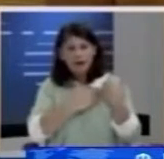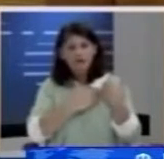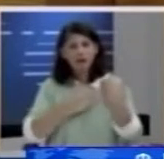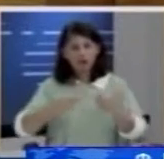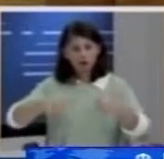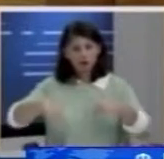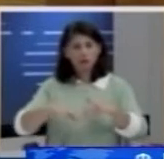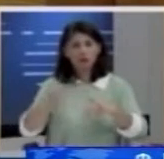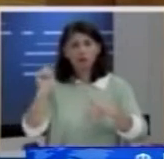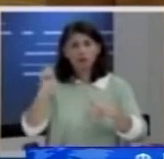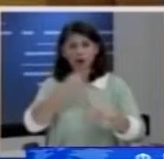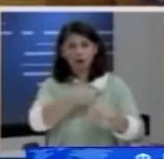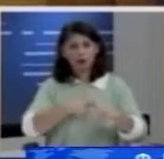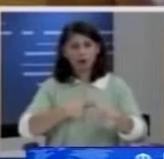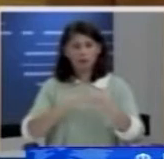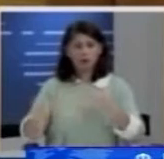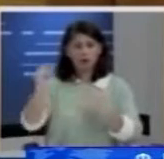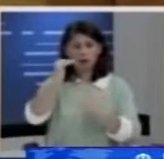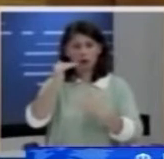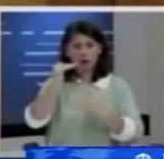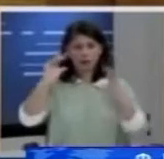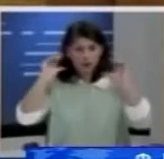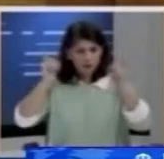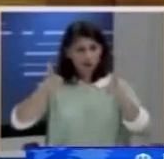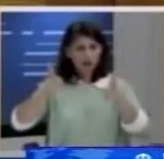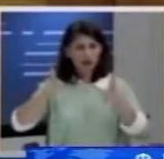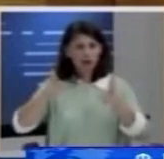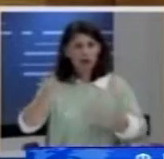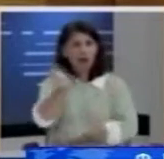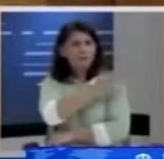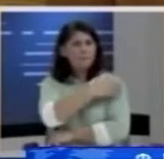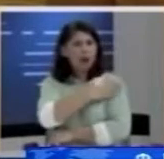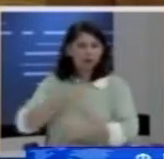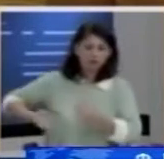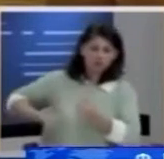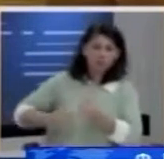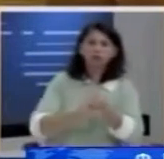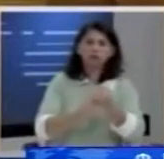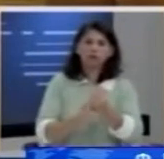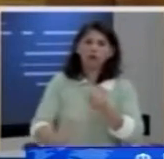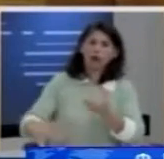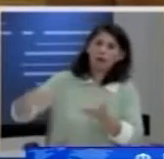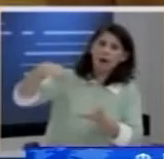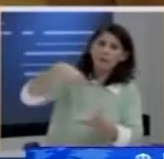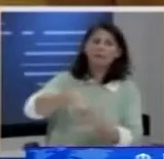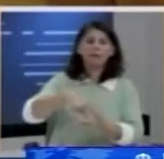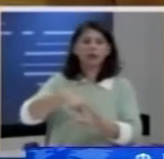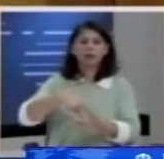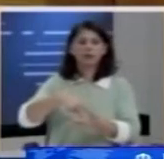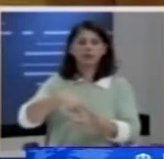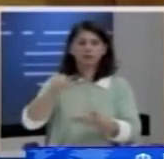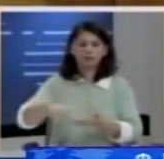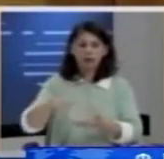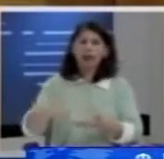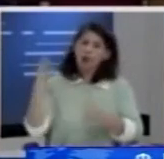στο Συμβούλιο των Πολιτικών Αρχηγών υπό τον Πρόεδρο της Δημοκρατίας, έβαλαν πλάτη για να παραμείνει ο τόπος